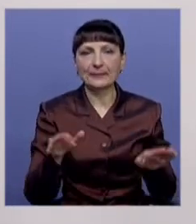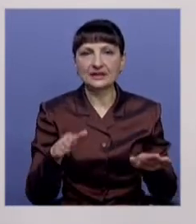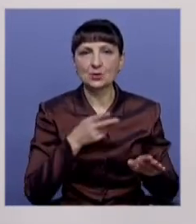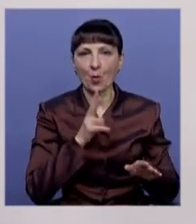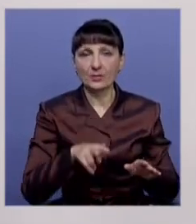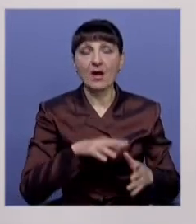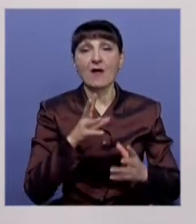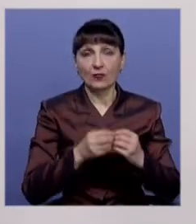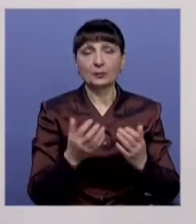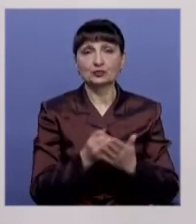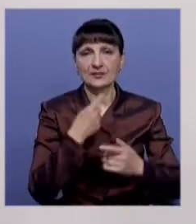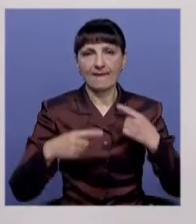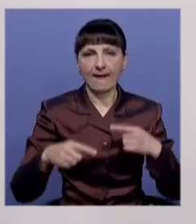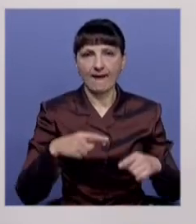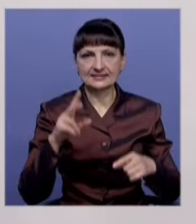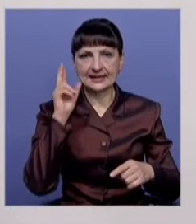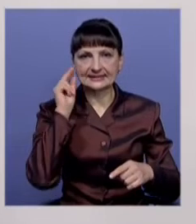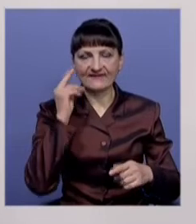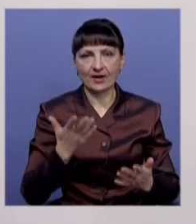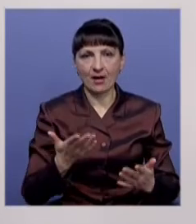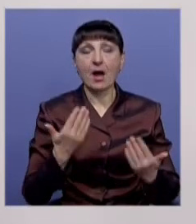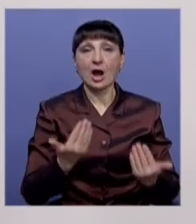этого сложилась вот эта цифра. Конечно,